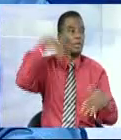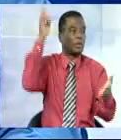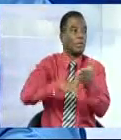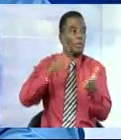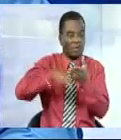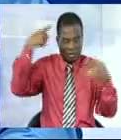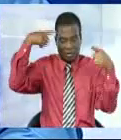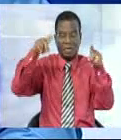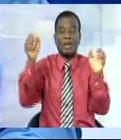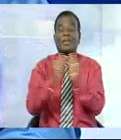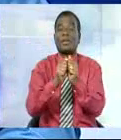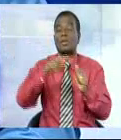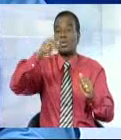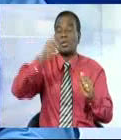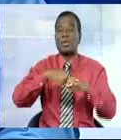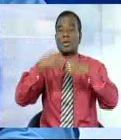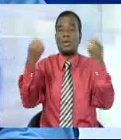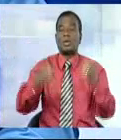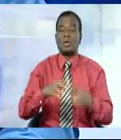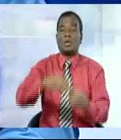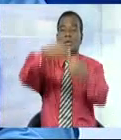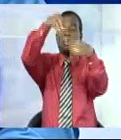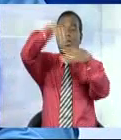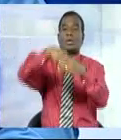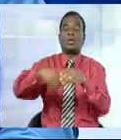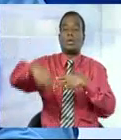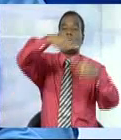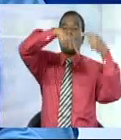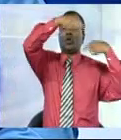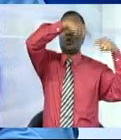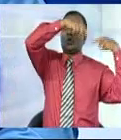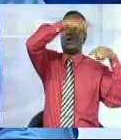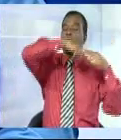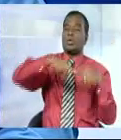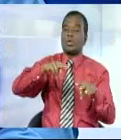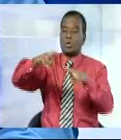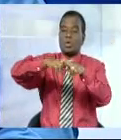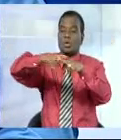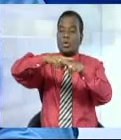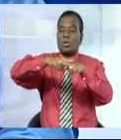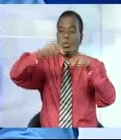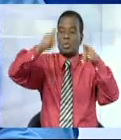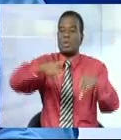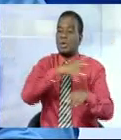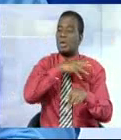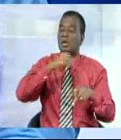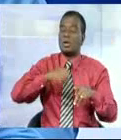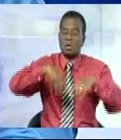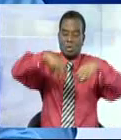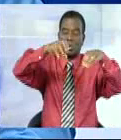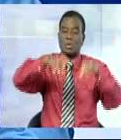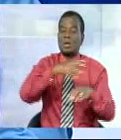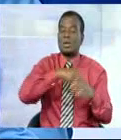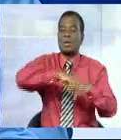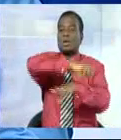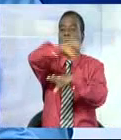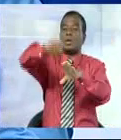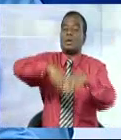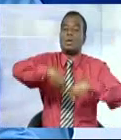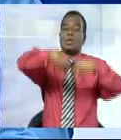partenariat avec une entreprise spécialisée dans le transport ferroviaire de personnes et de marchandises. L'entreprise s'engage